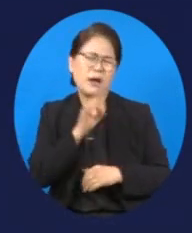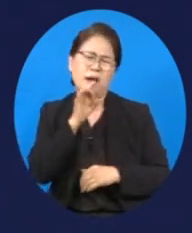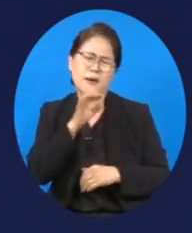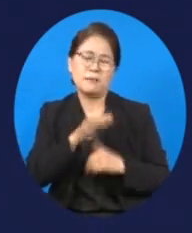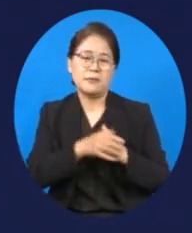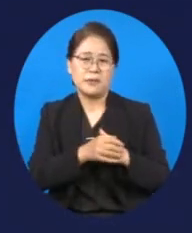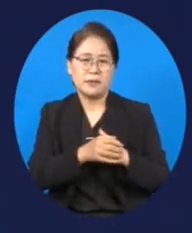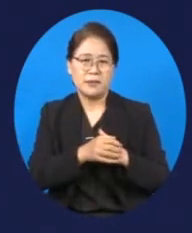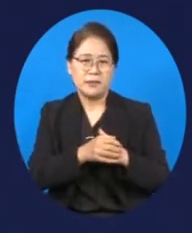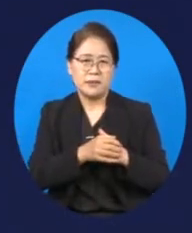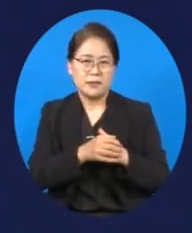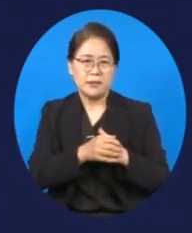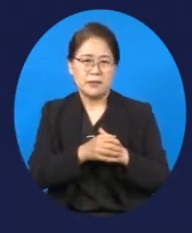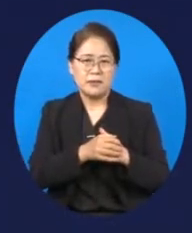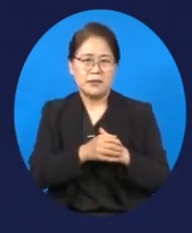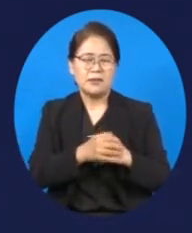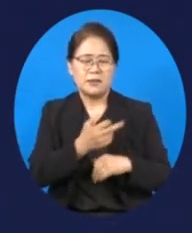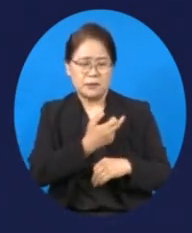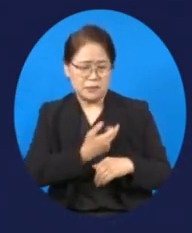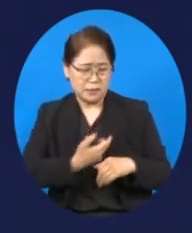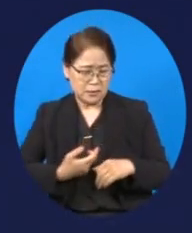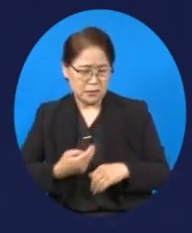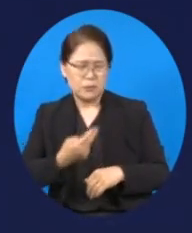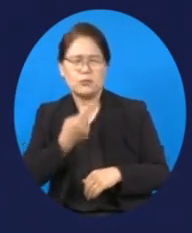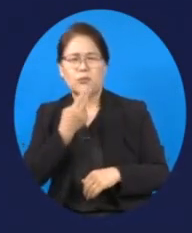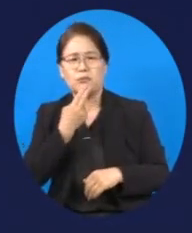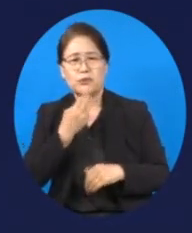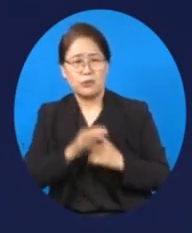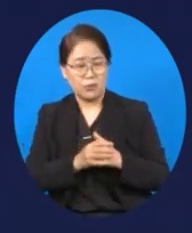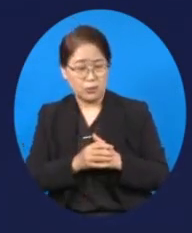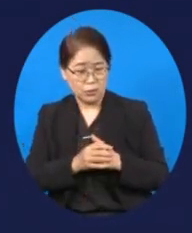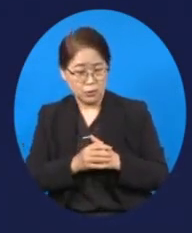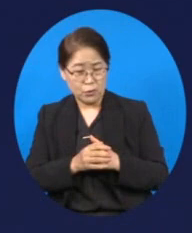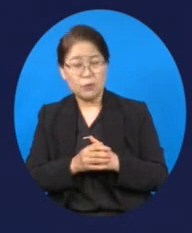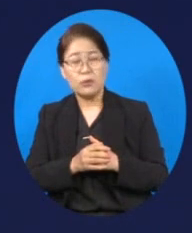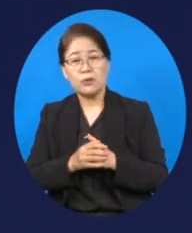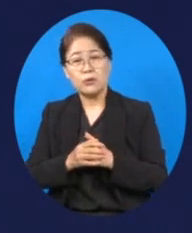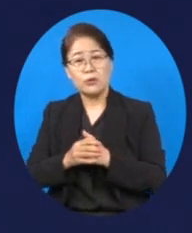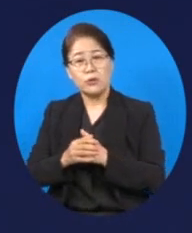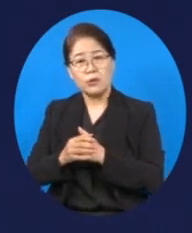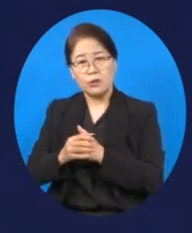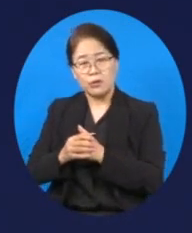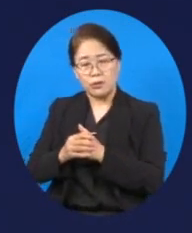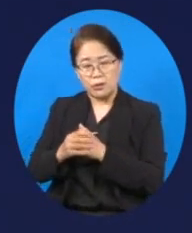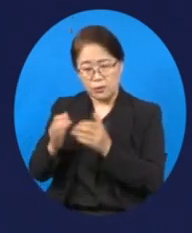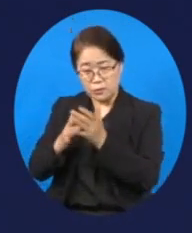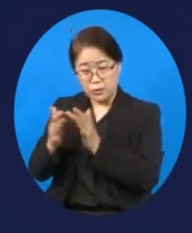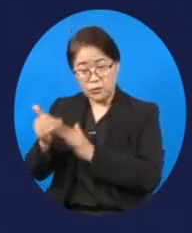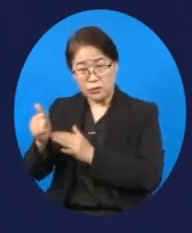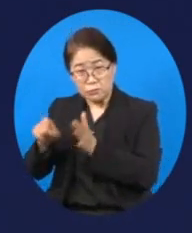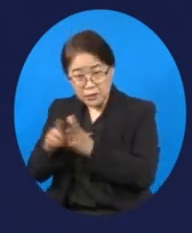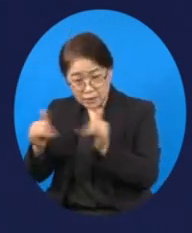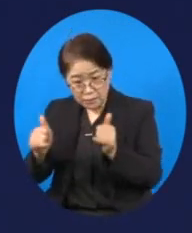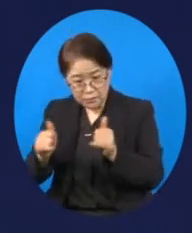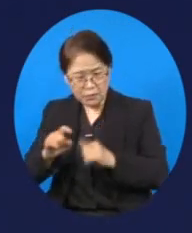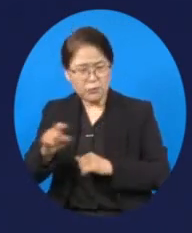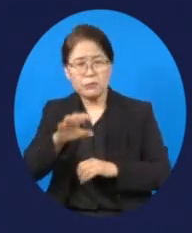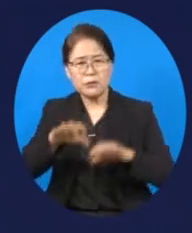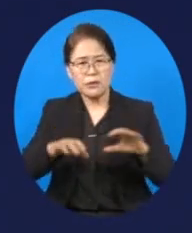예수님의 제자는 없다는 거예요 빛의 자녀는요 어디에 있든지간에